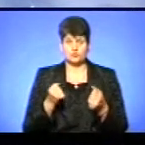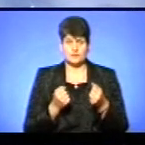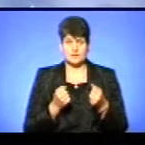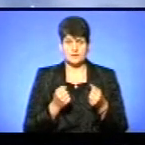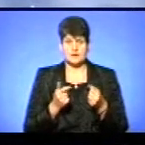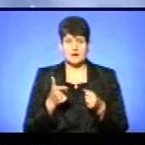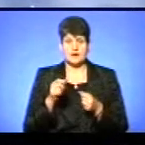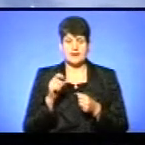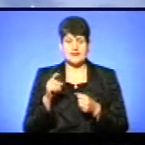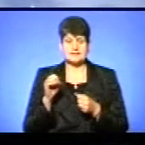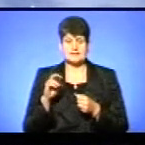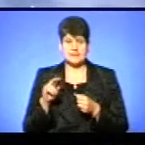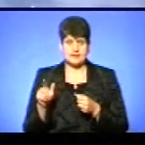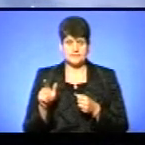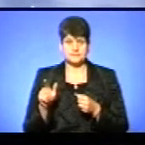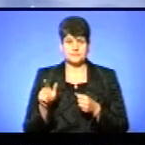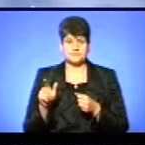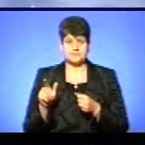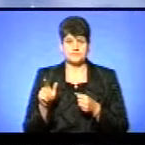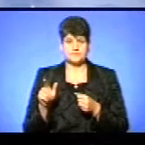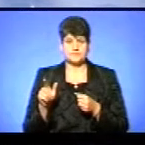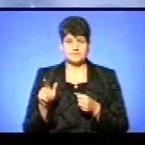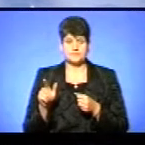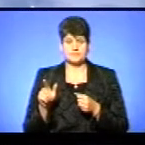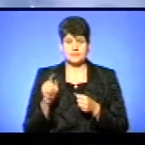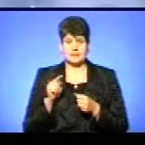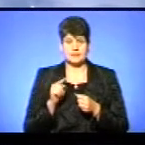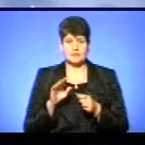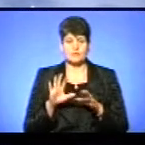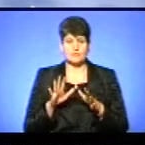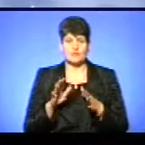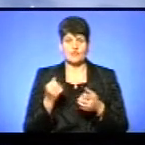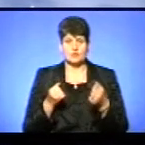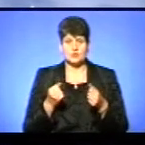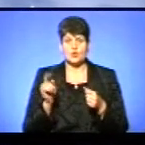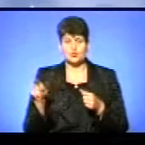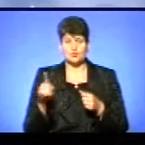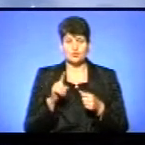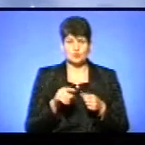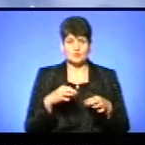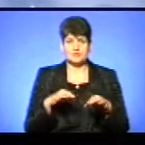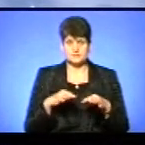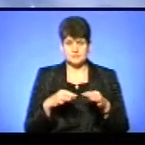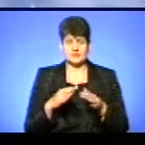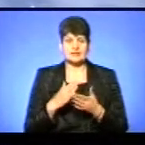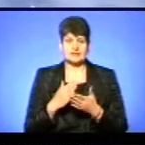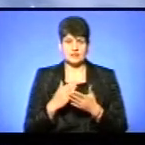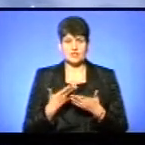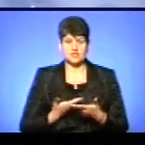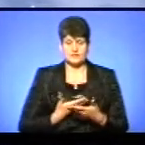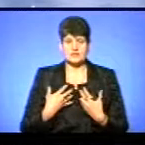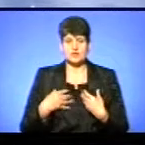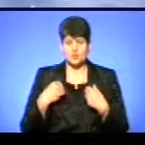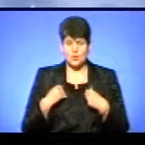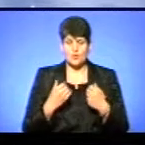Автомобіль «Газель» на даний момент водії одного і другого транспортного засобу, вони є живі,